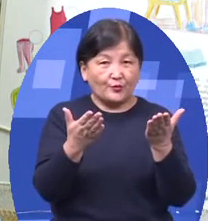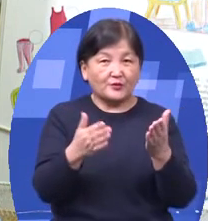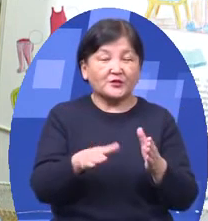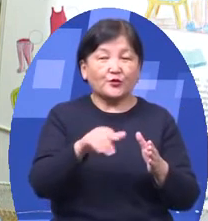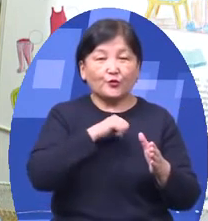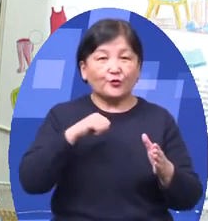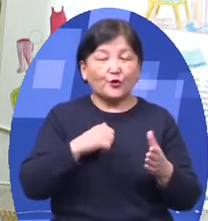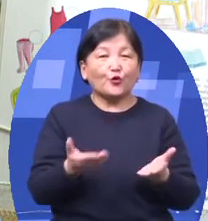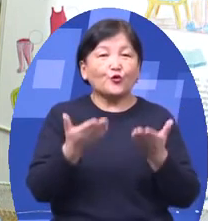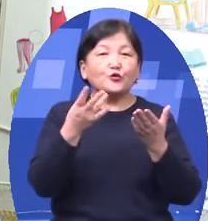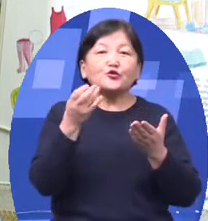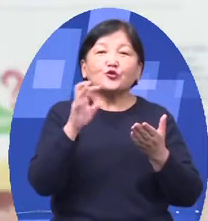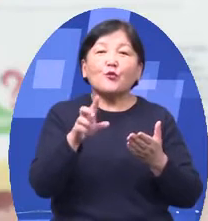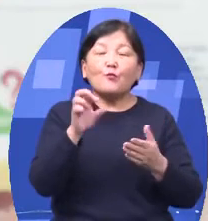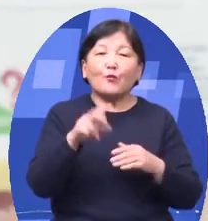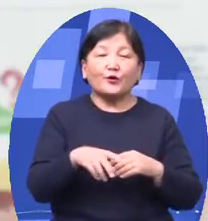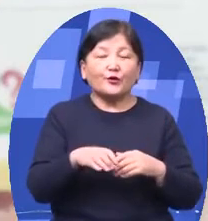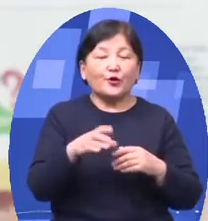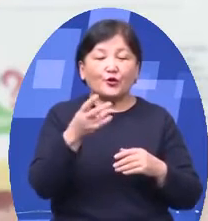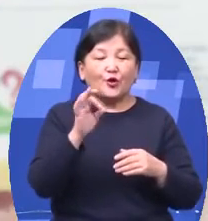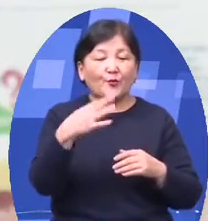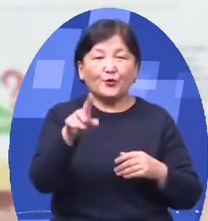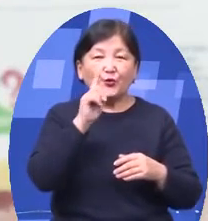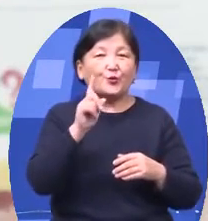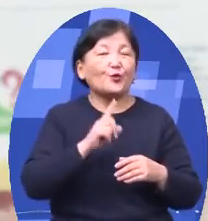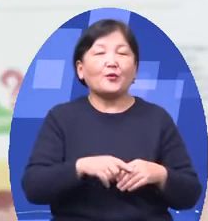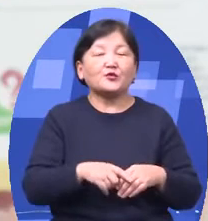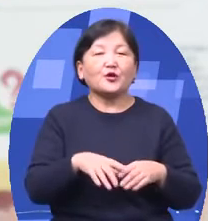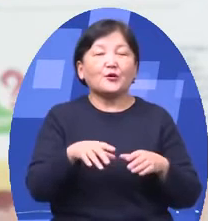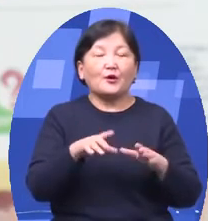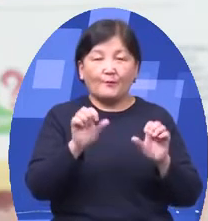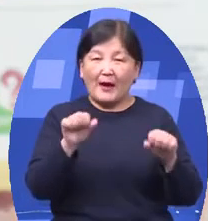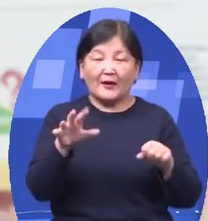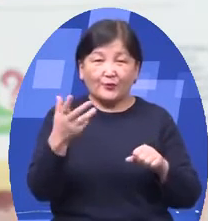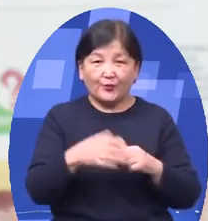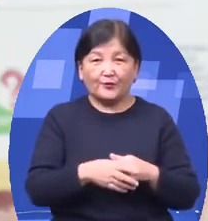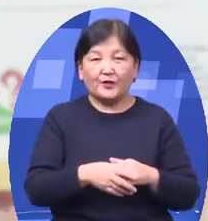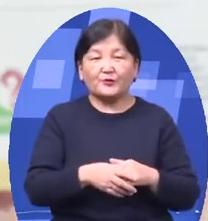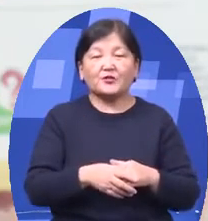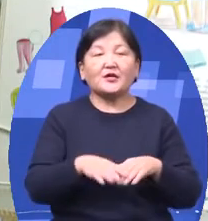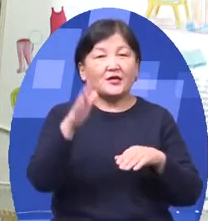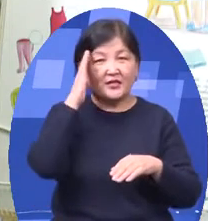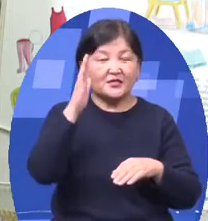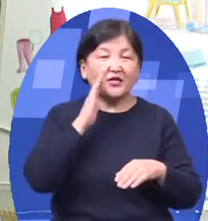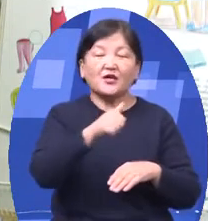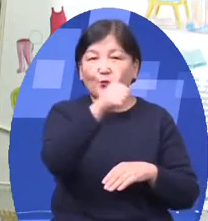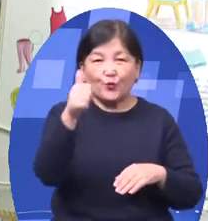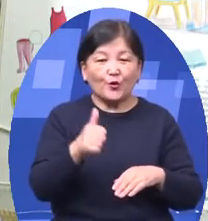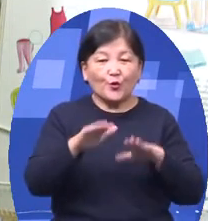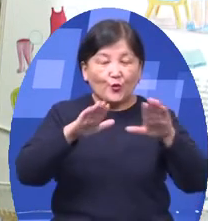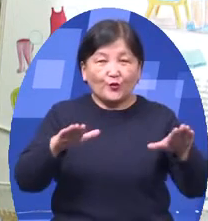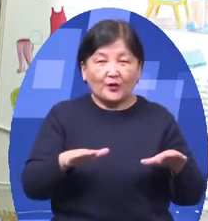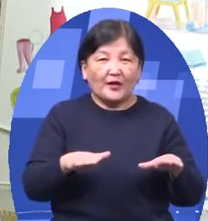болгодог. Харин хөнгөтсөн нам бол номонд сонирхолгүй болгож, мөн л номонд дургүй хүүхэд болгодог. Эцэг эх